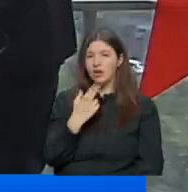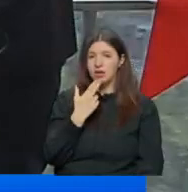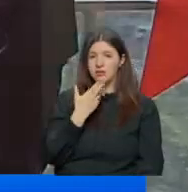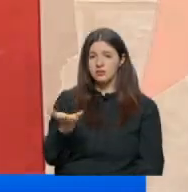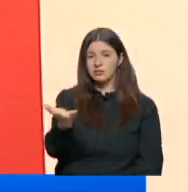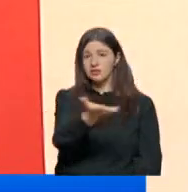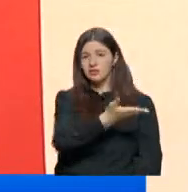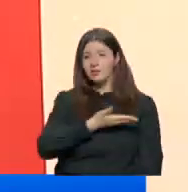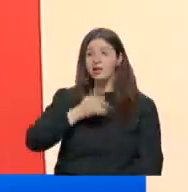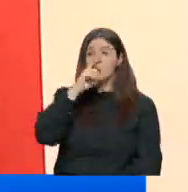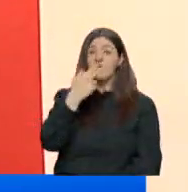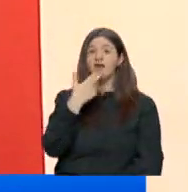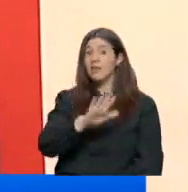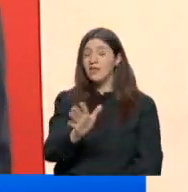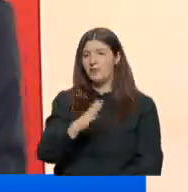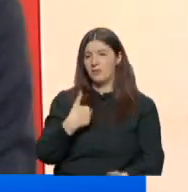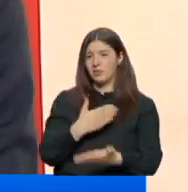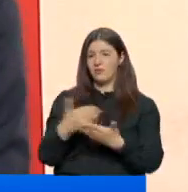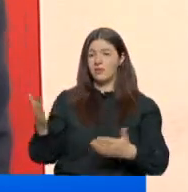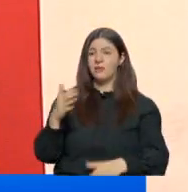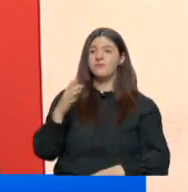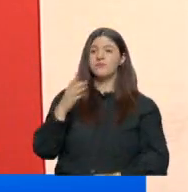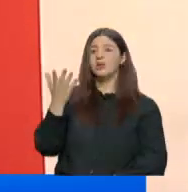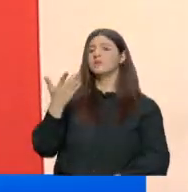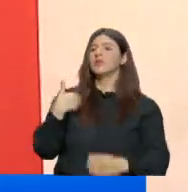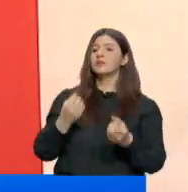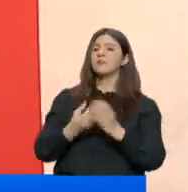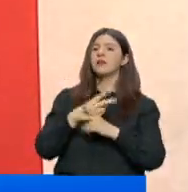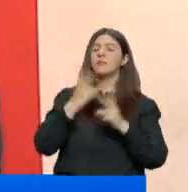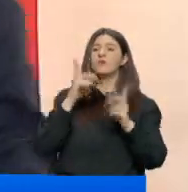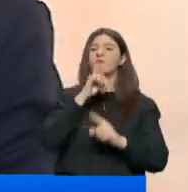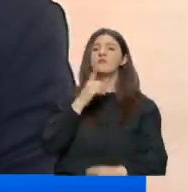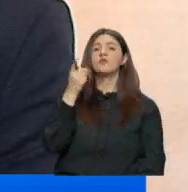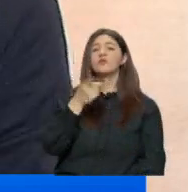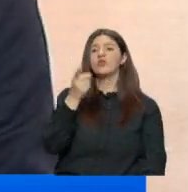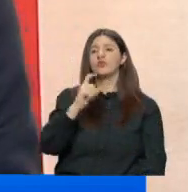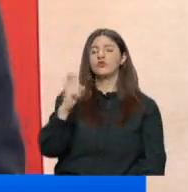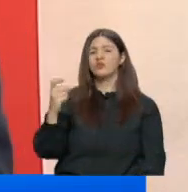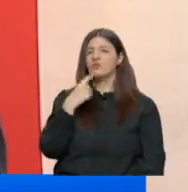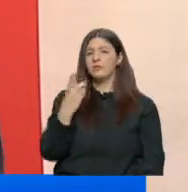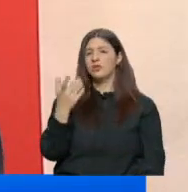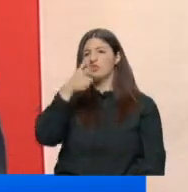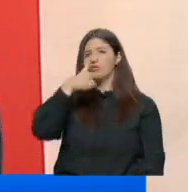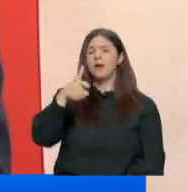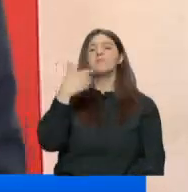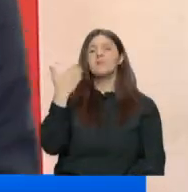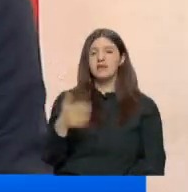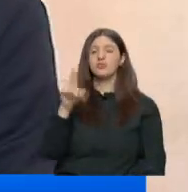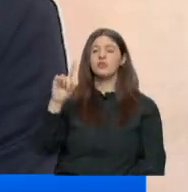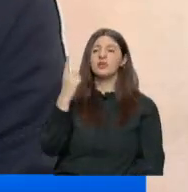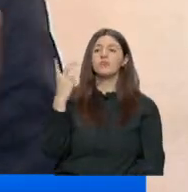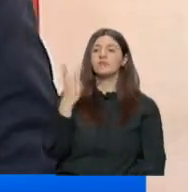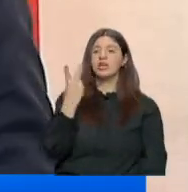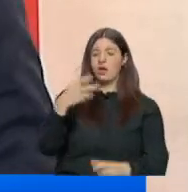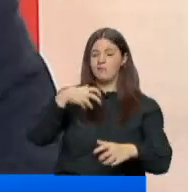Kadınlar yaptı. Sadece kadınlar da değil, bakın devam edelim. Sabahtan beri ben ne anlatıyorum? %99 diyorum. Ya Türkiye maalesef bu iktidar